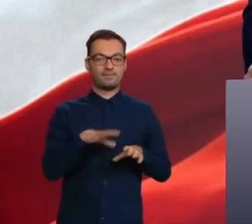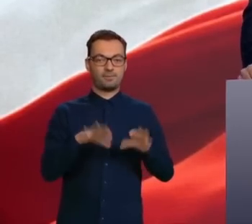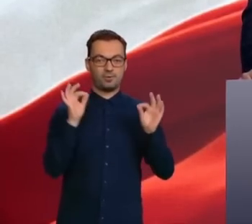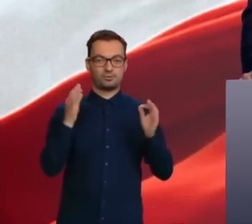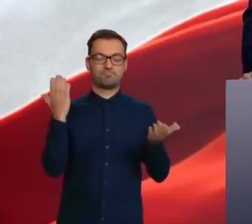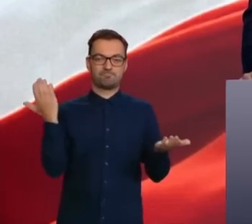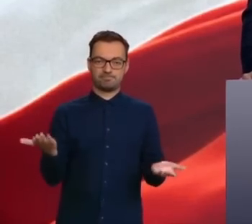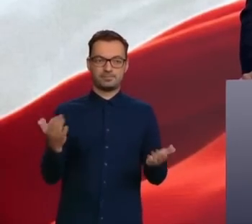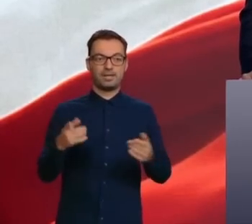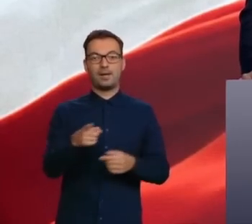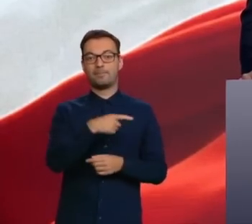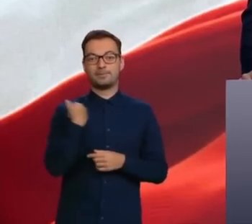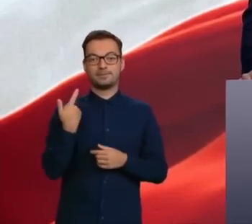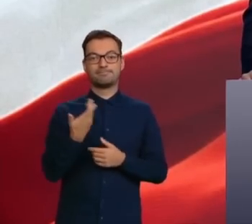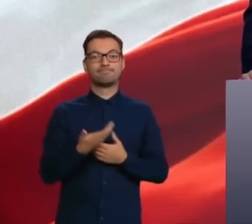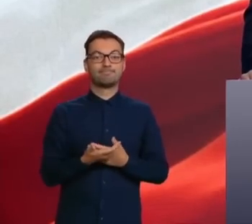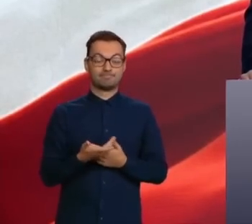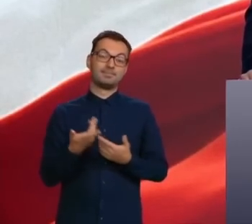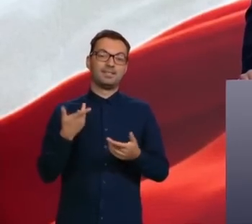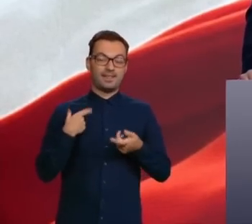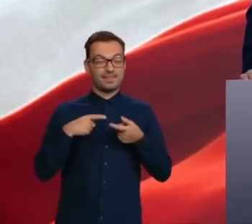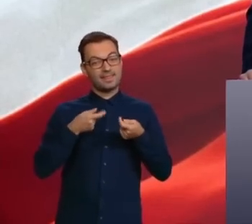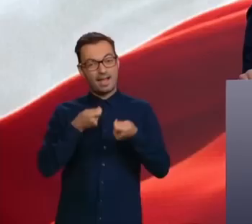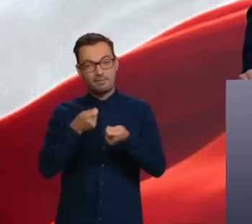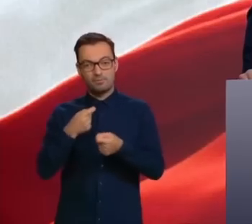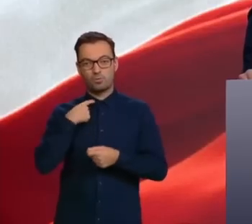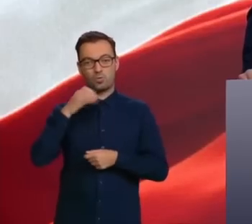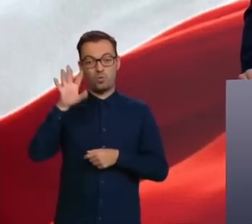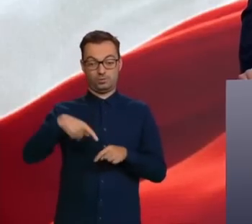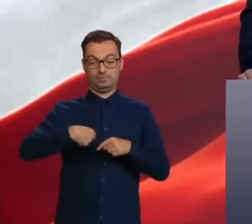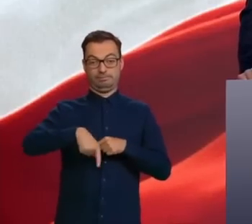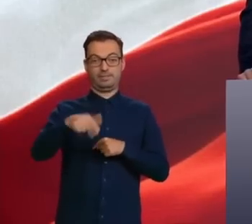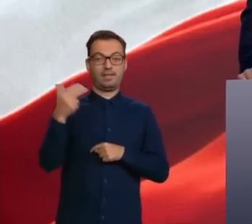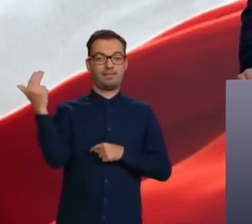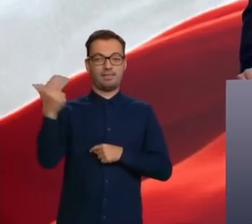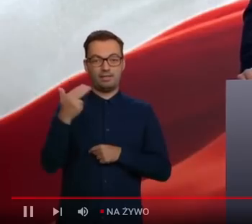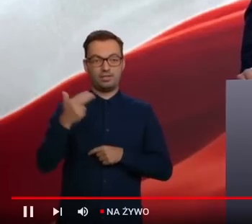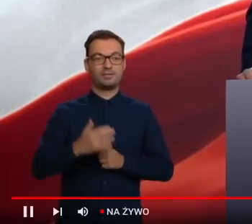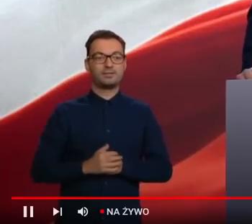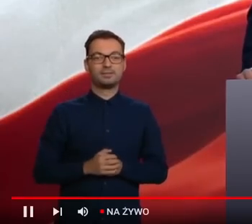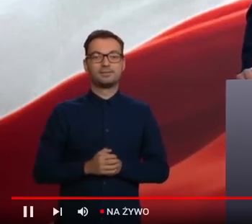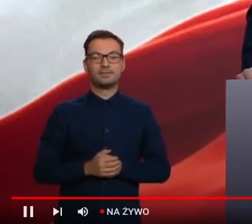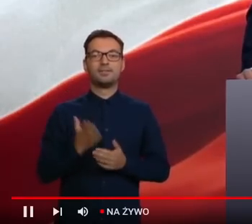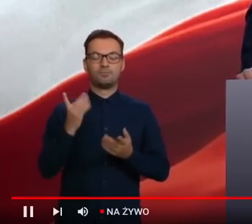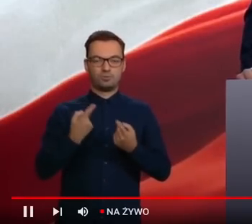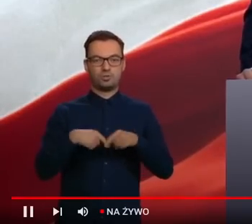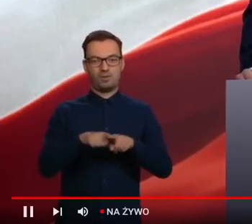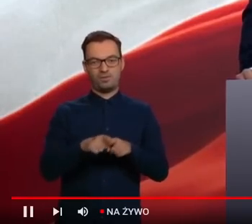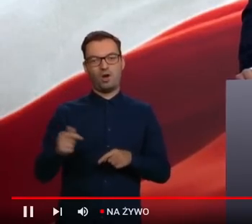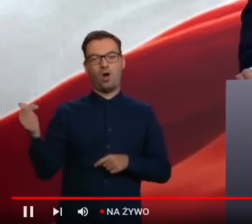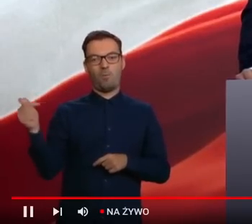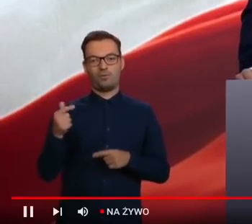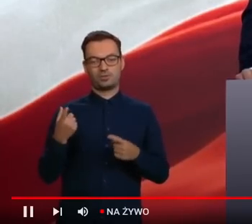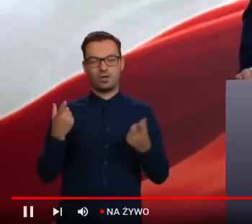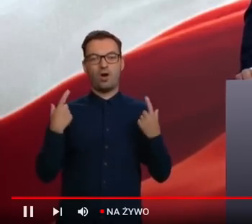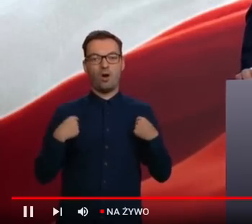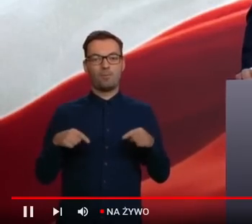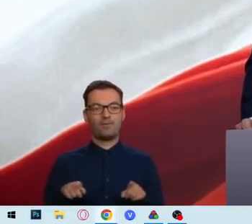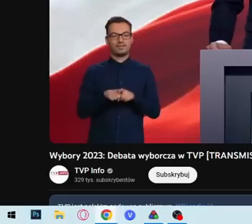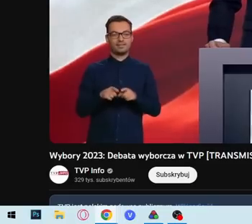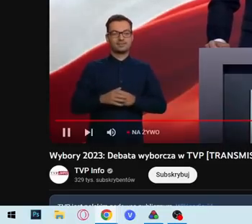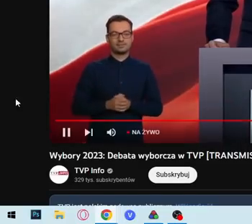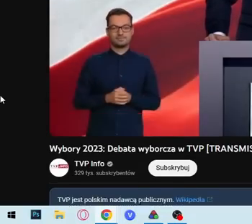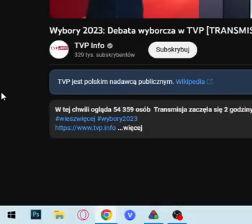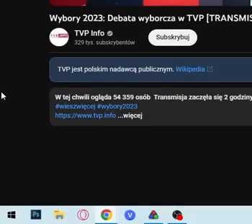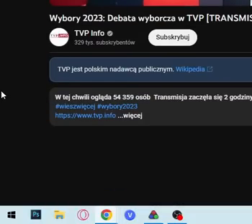a my zapraszamy państwa do głosowania. Już niedługo, w niedzielę później. Kiedy jest cisza wyborcza? Obywatelski obowiązek. Zachęcamy